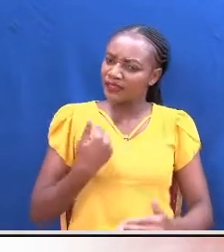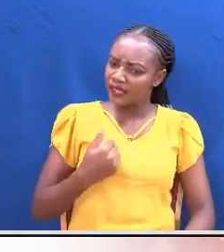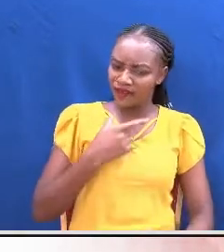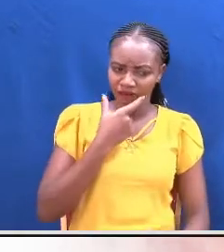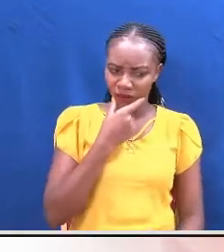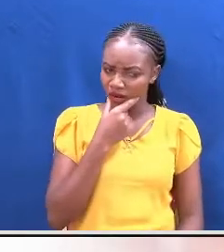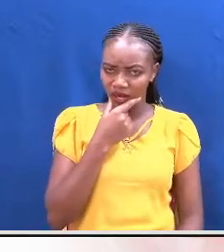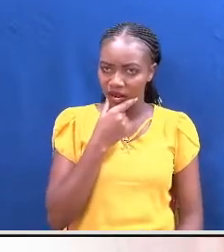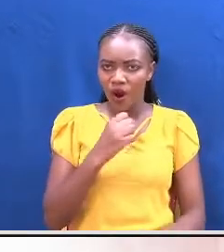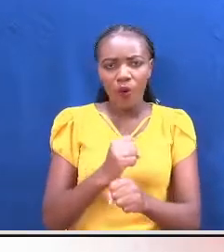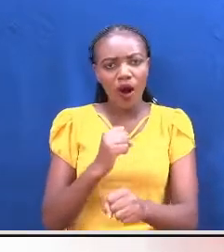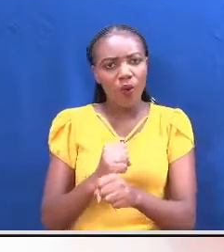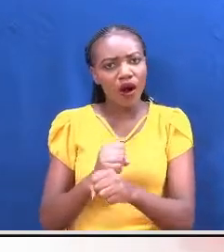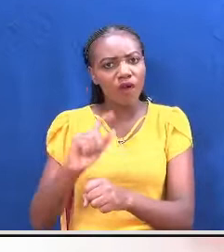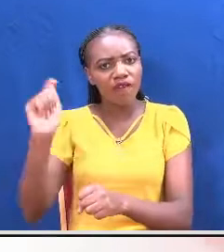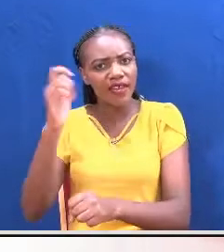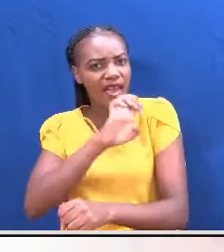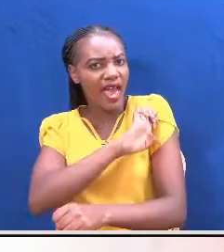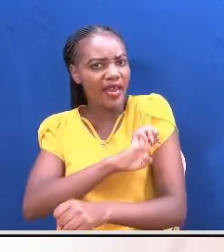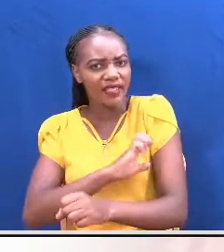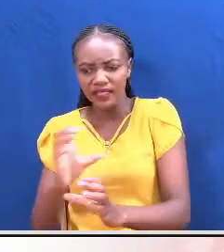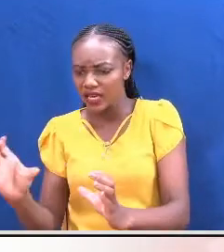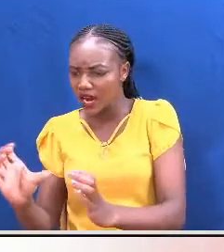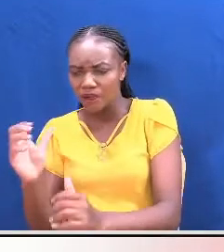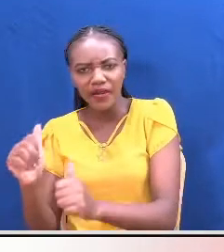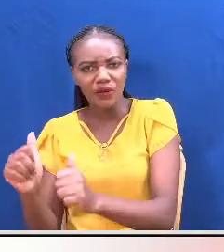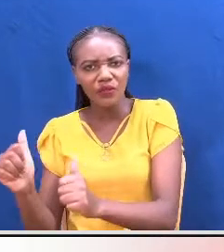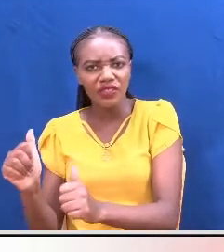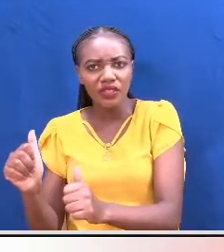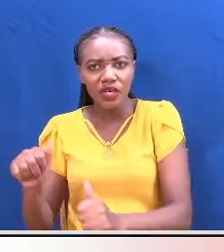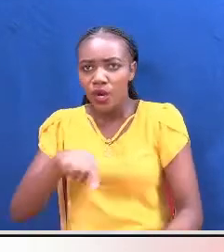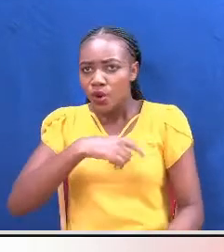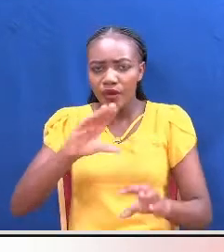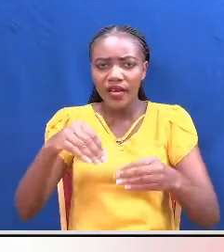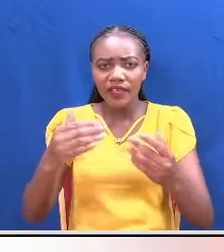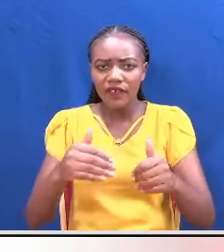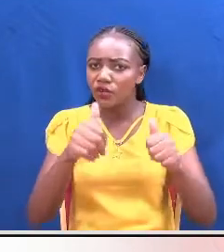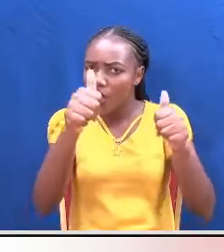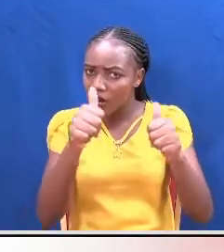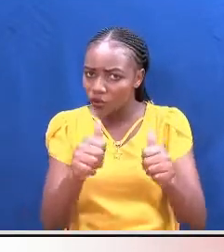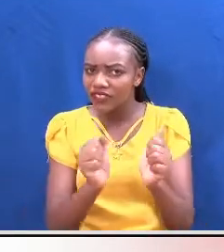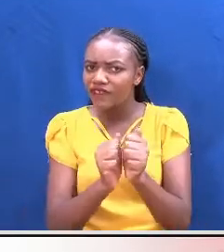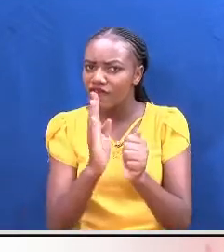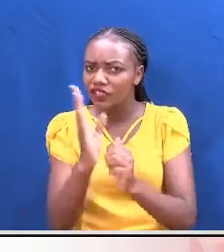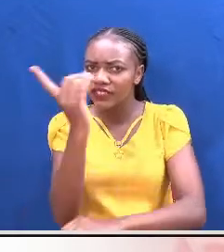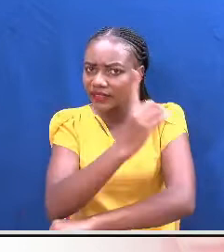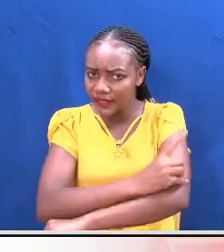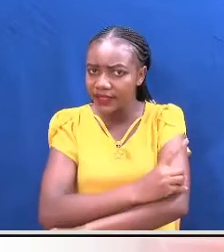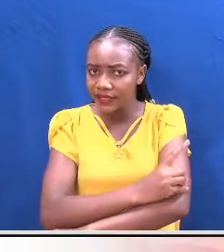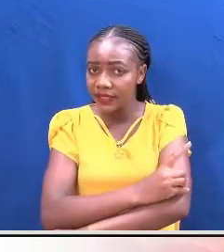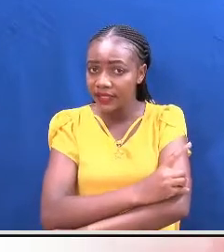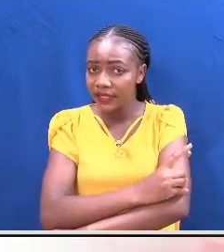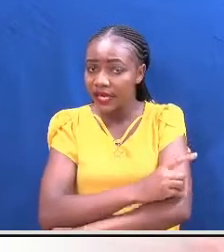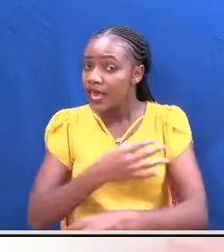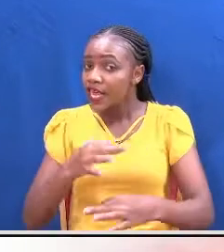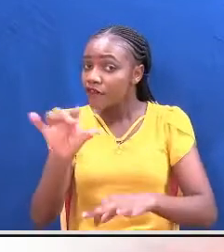Kenya Power in this county? We want that CBM. We are giving you an ultimatum. 14 days. If you are